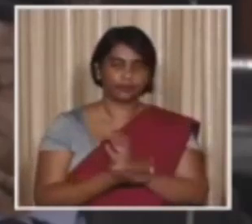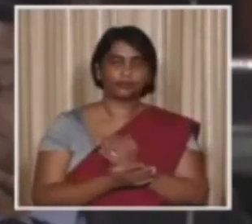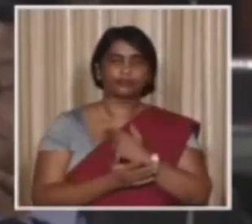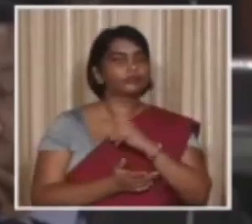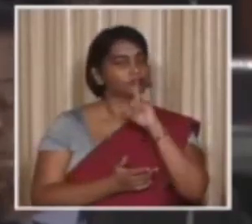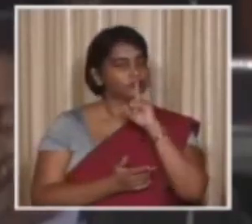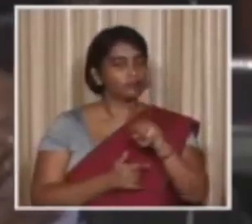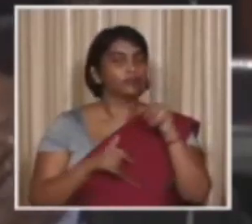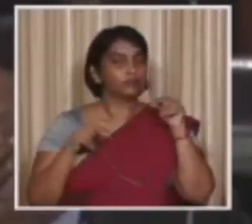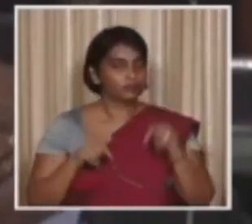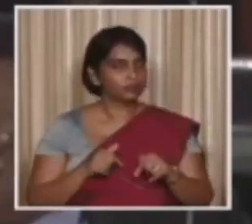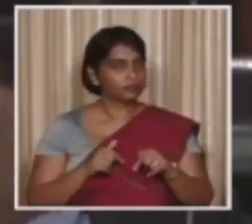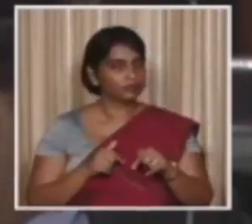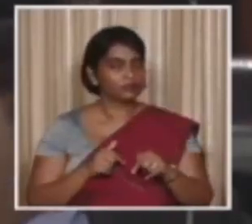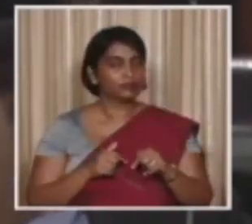කියනවා අද